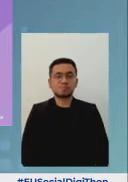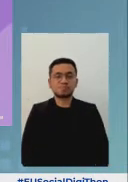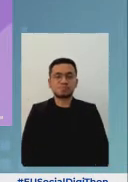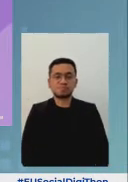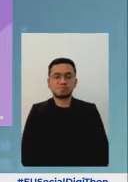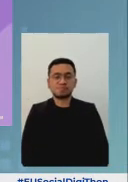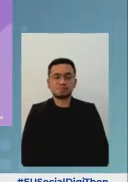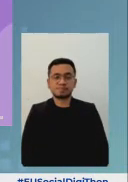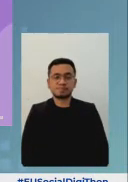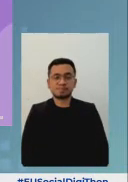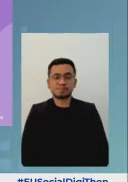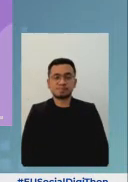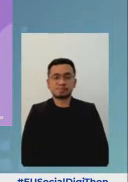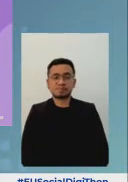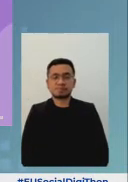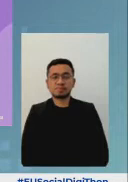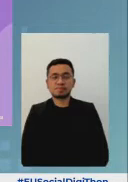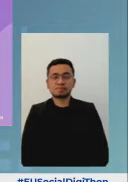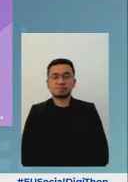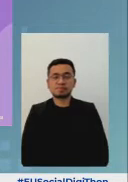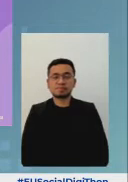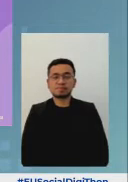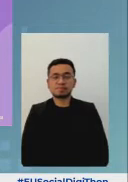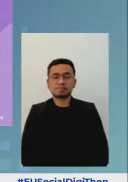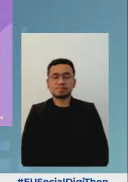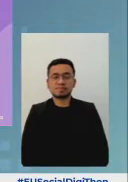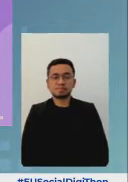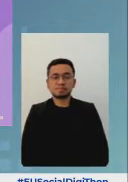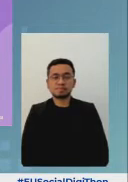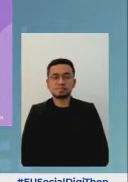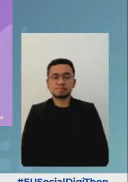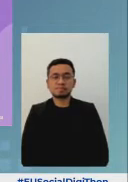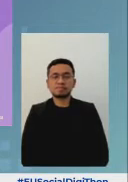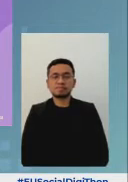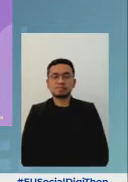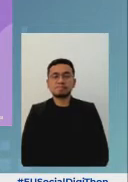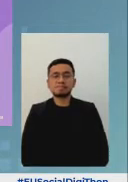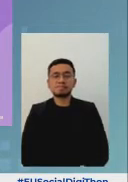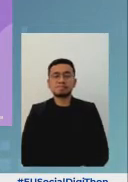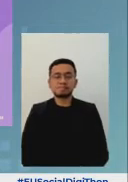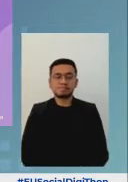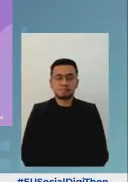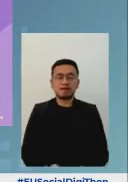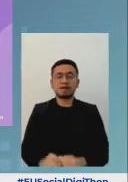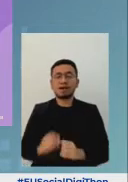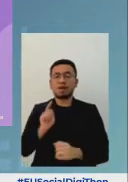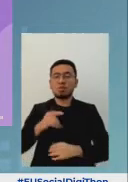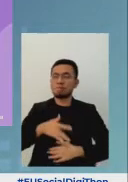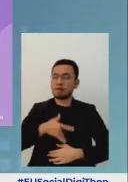Tadi kan juga sudah disampaikan bahwa sebenarnya semua ketika itu tidak menyenangkan